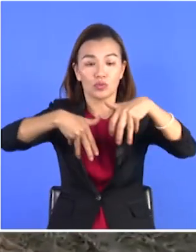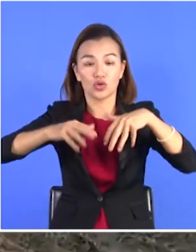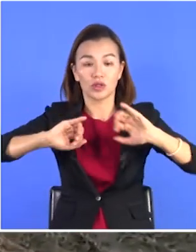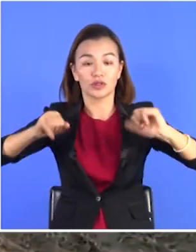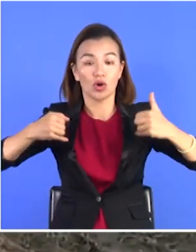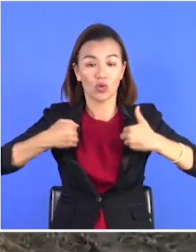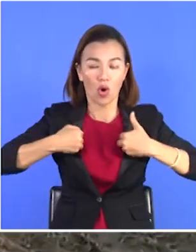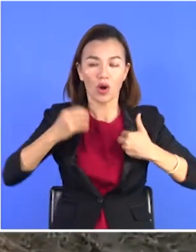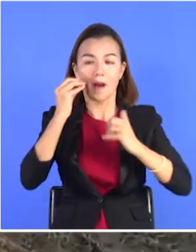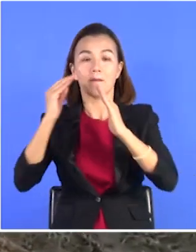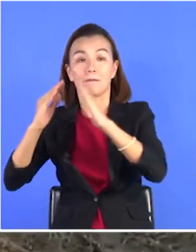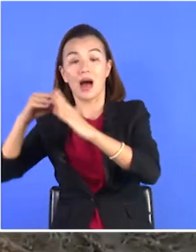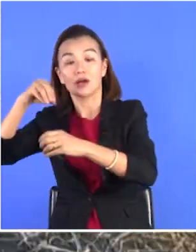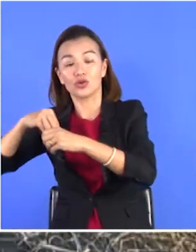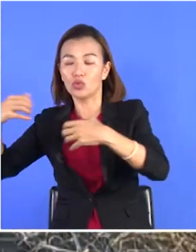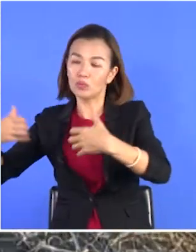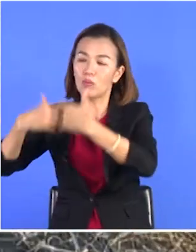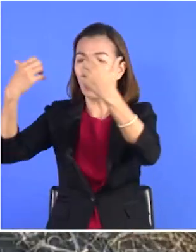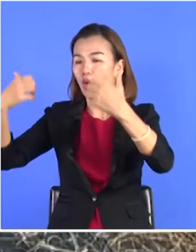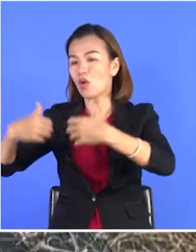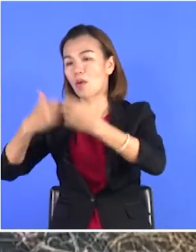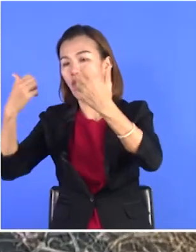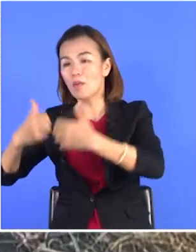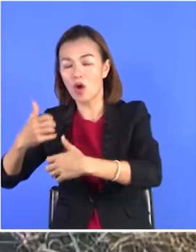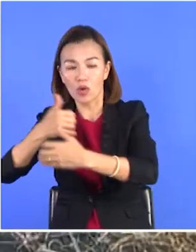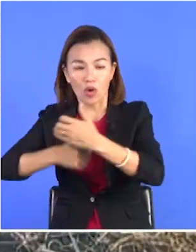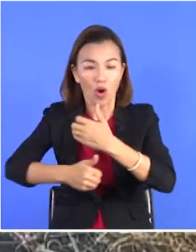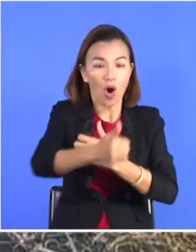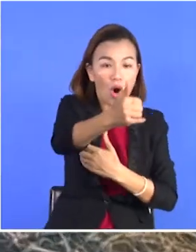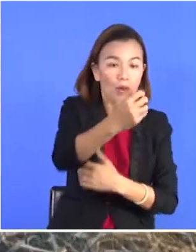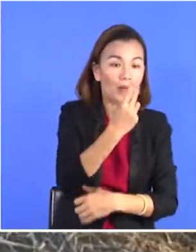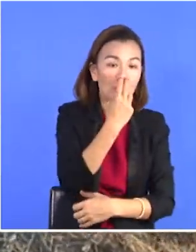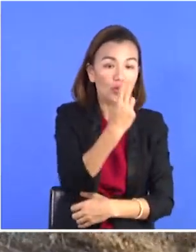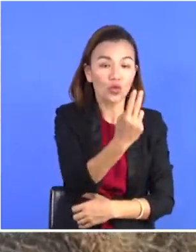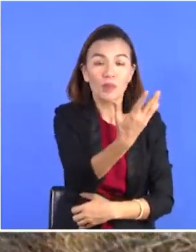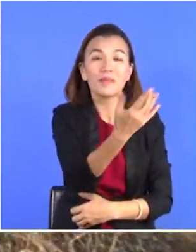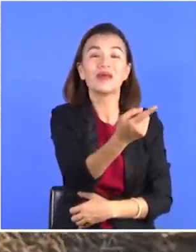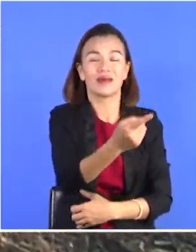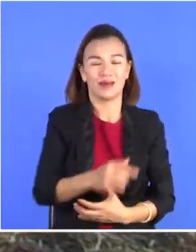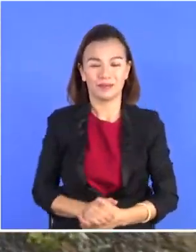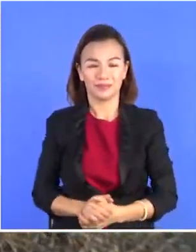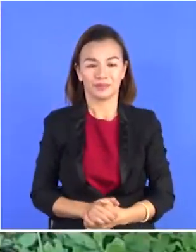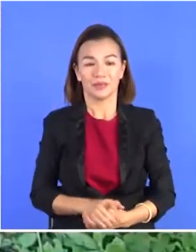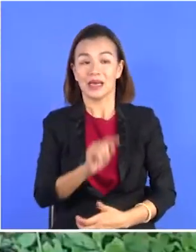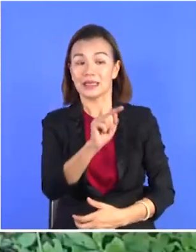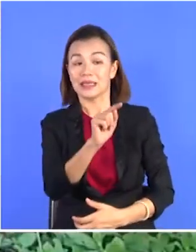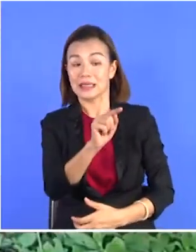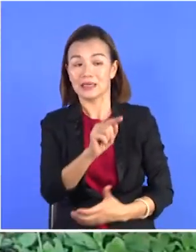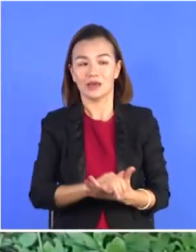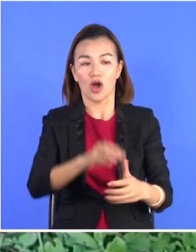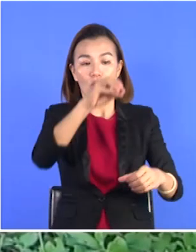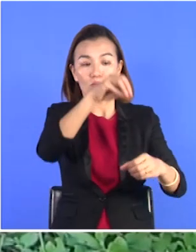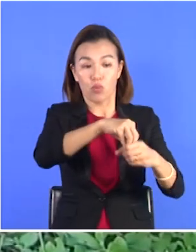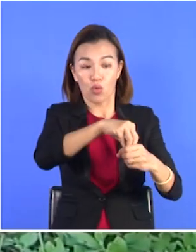การเฉลิมฉลองการส่งท้ายปีใช่มั้ยไม่มีเวลาที่จะออกไปเนี่ยในสวนเพื่อป้องกันช้างป่านะฮะอย่างเช่นสวนอินทรพลเนี่ยฮะไร่